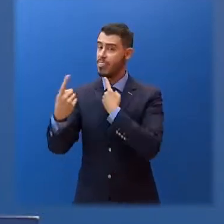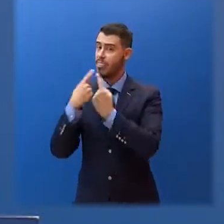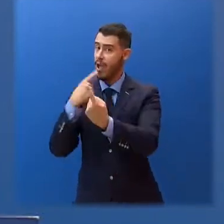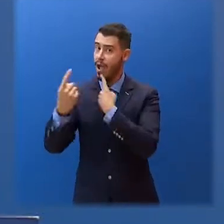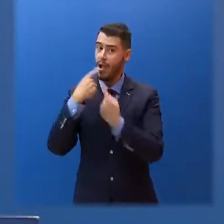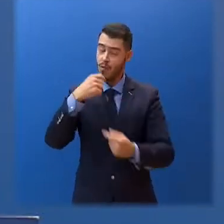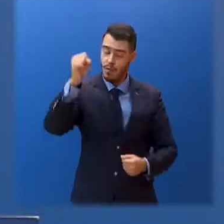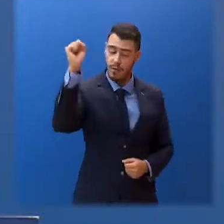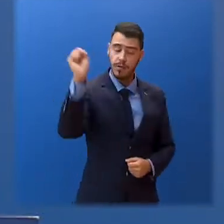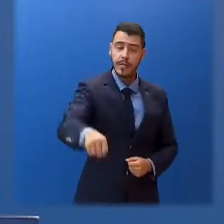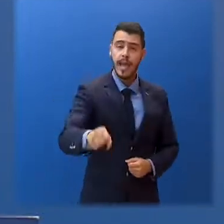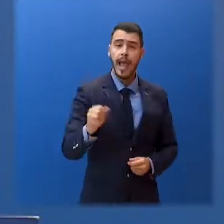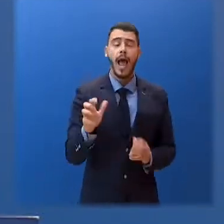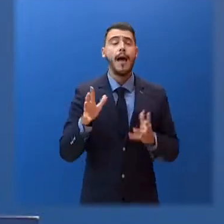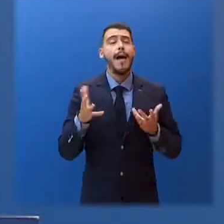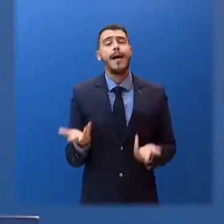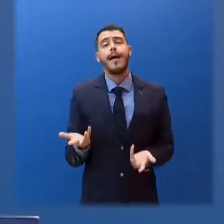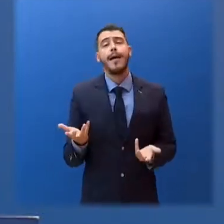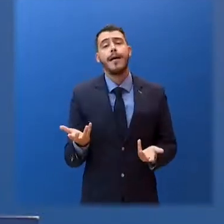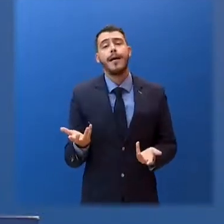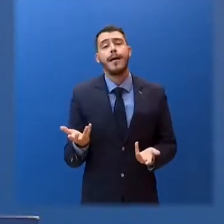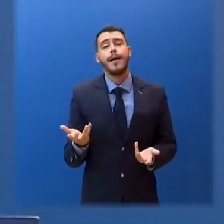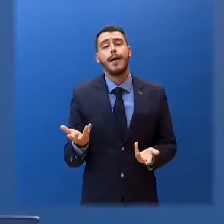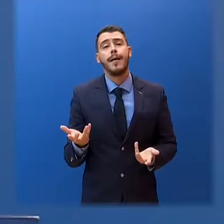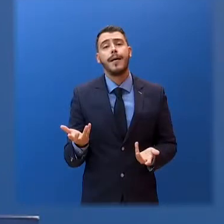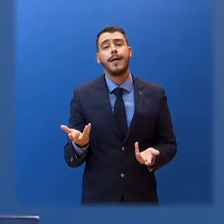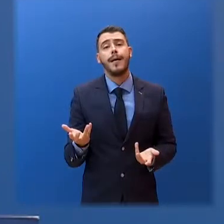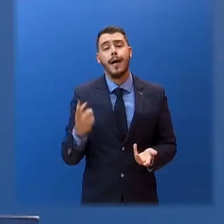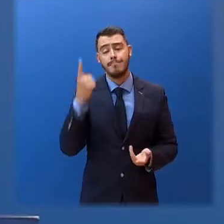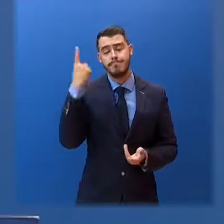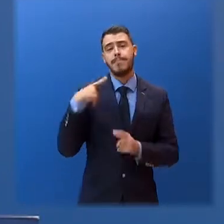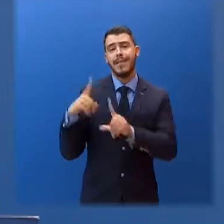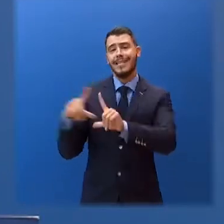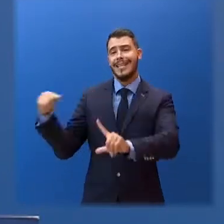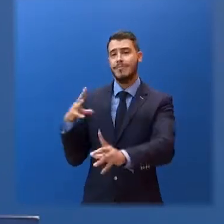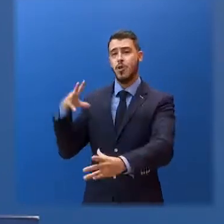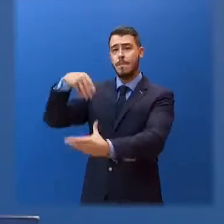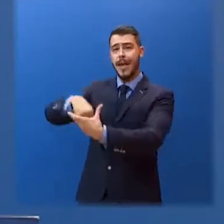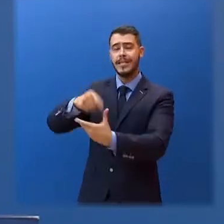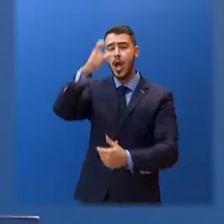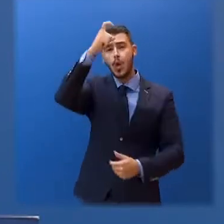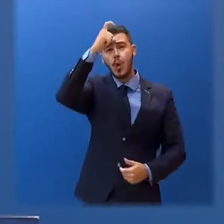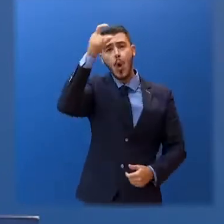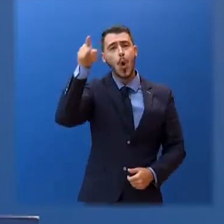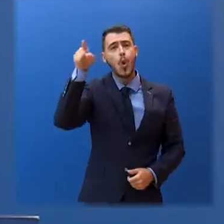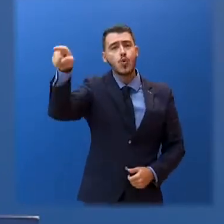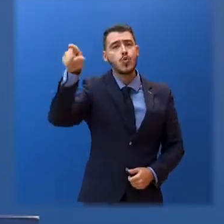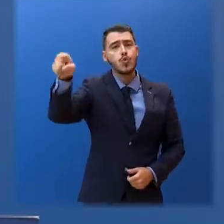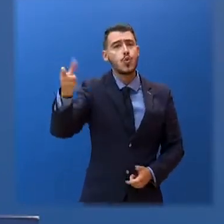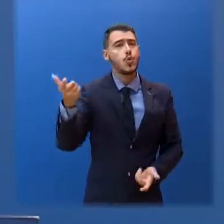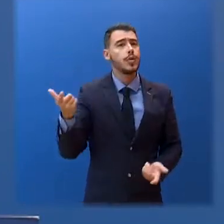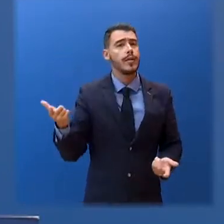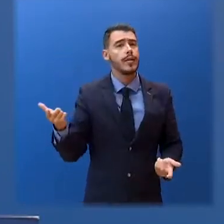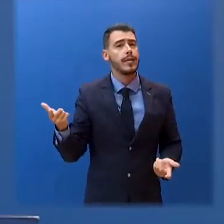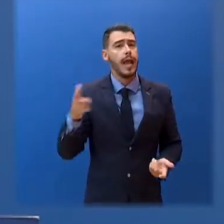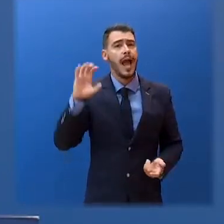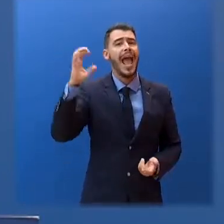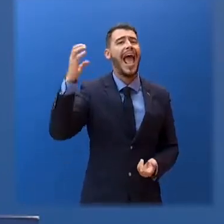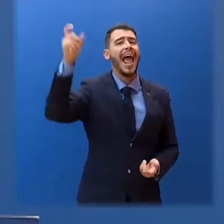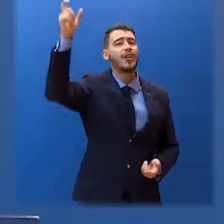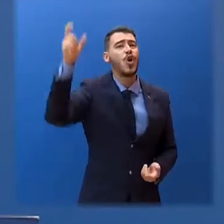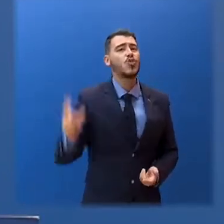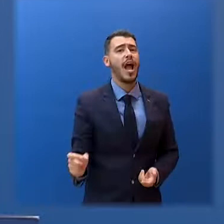μόνο καθοριστικό ζήτημα, το μόνο που αναγνωρίζουμε. Η Τουρκία θέλει να μιλήσουμε για τα πάντα και ο κύριος Ερντογάν επανέφερε